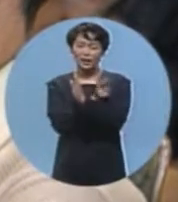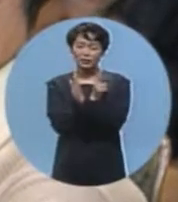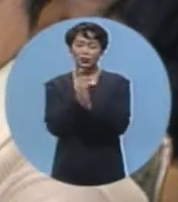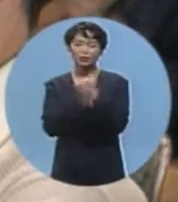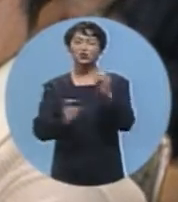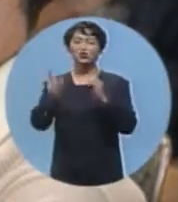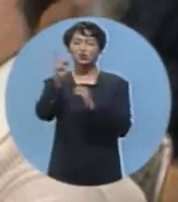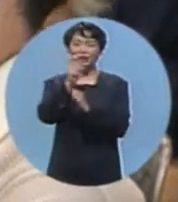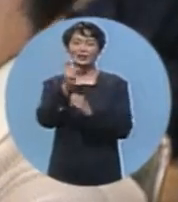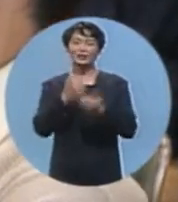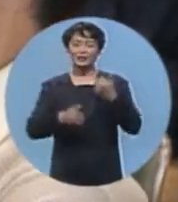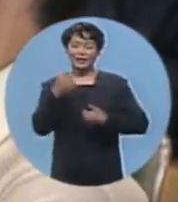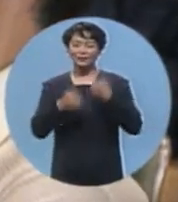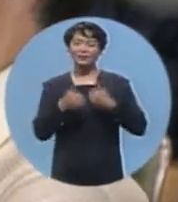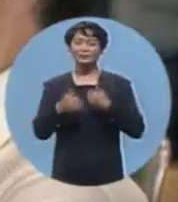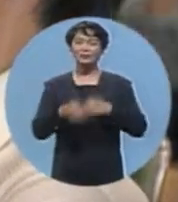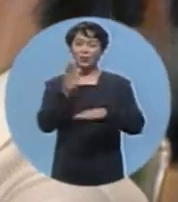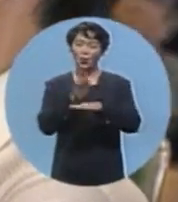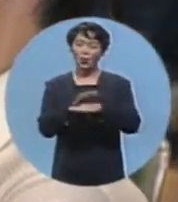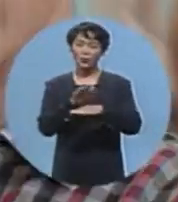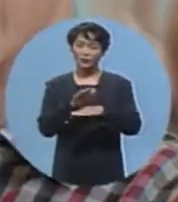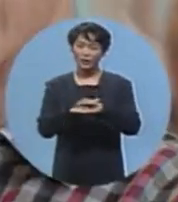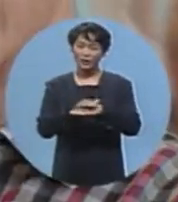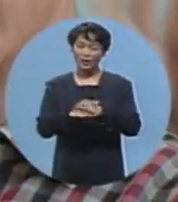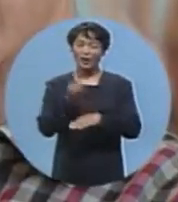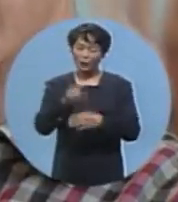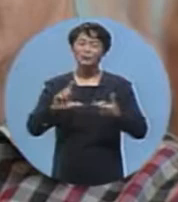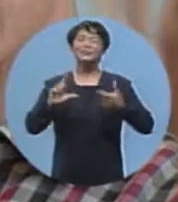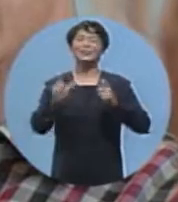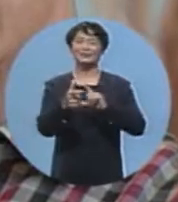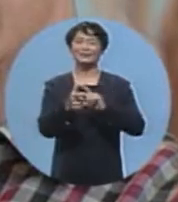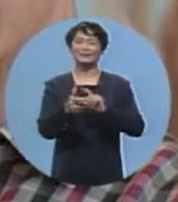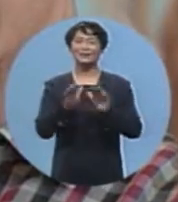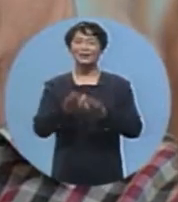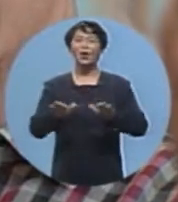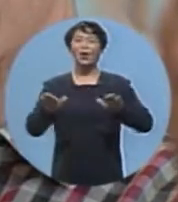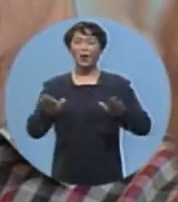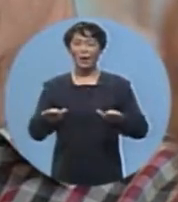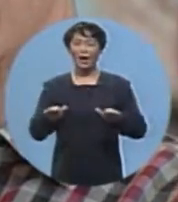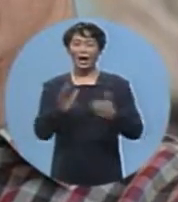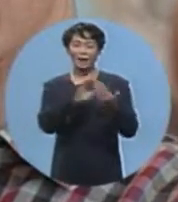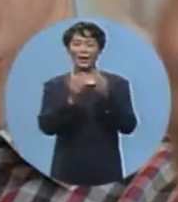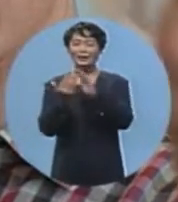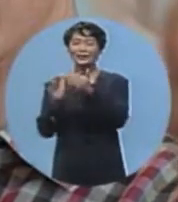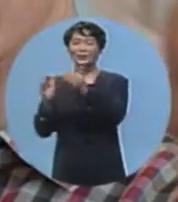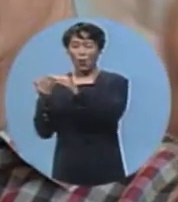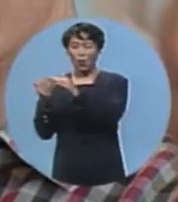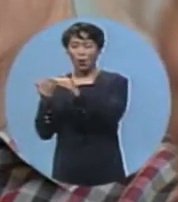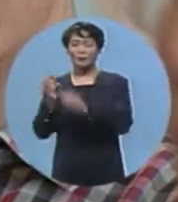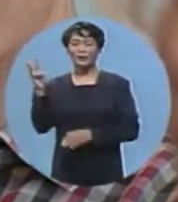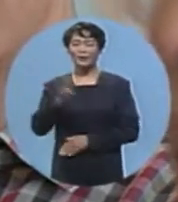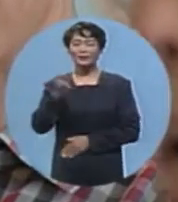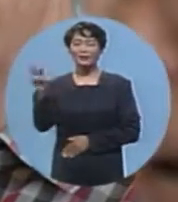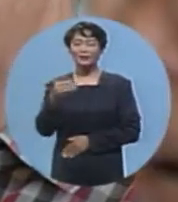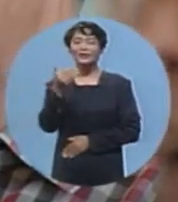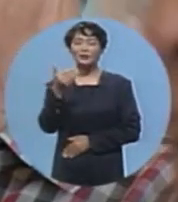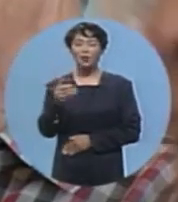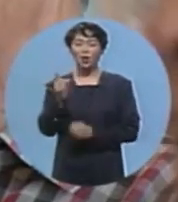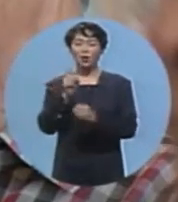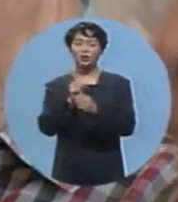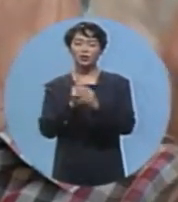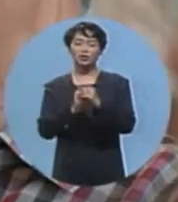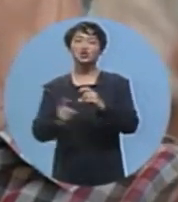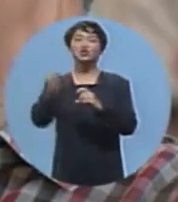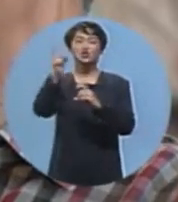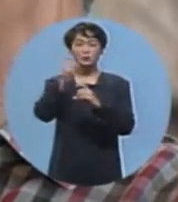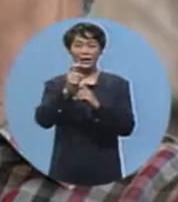ですが、これも違うんですな。今日は、街を杉並区を10倍楽